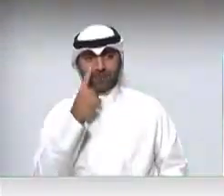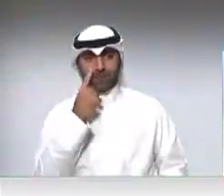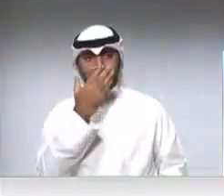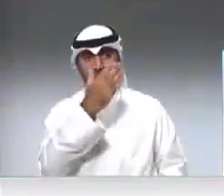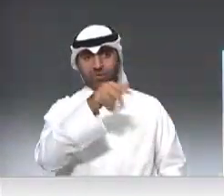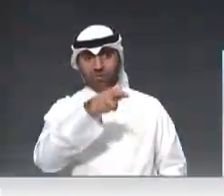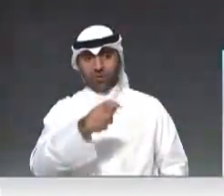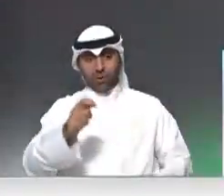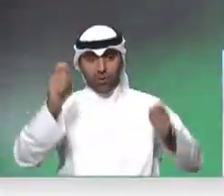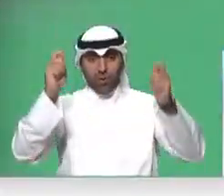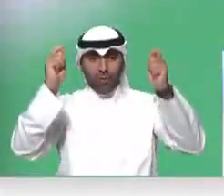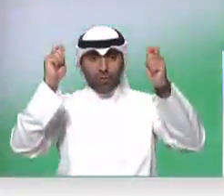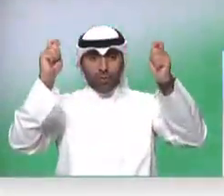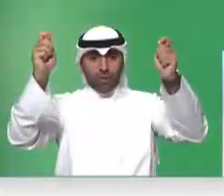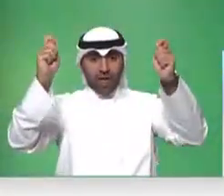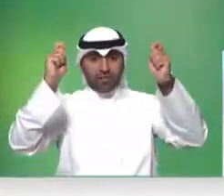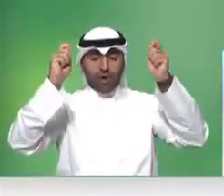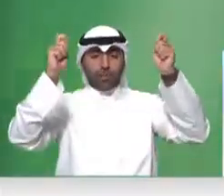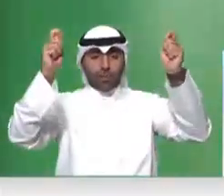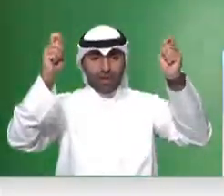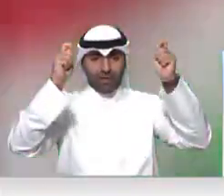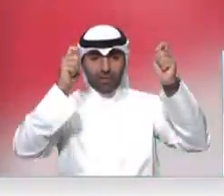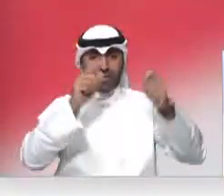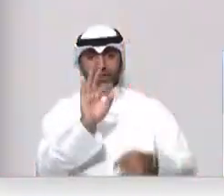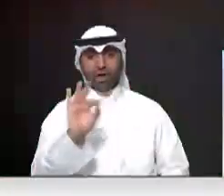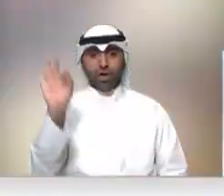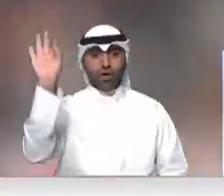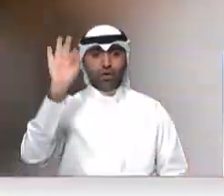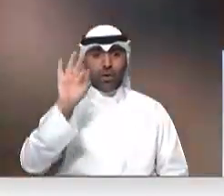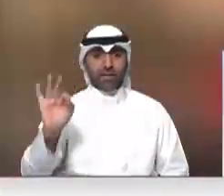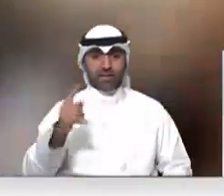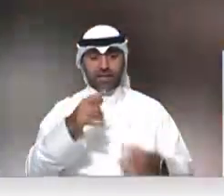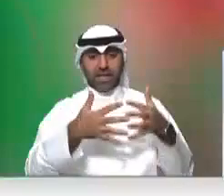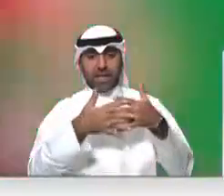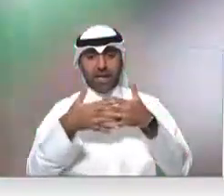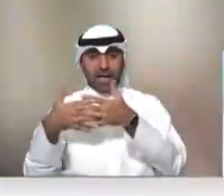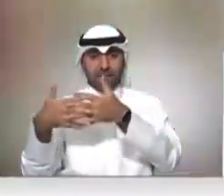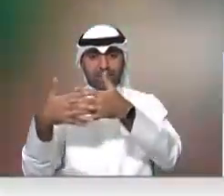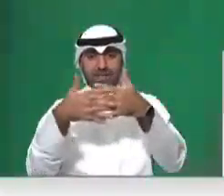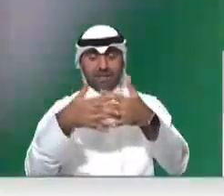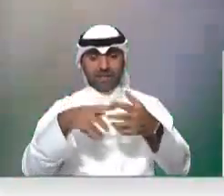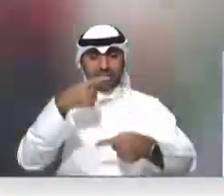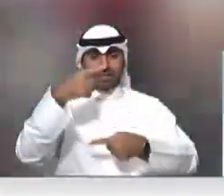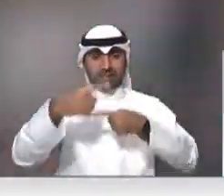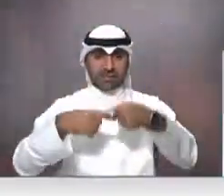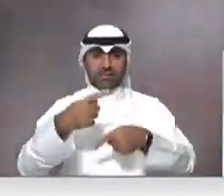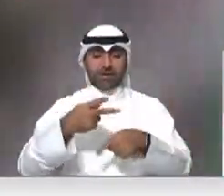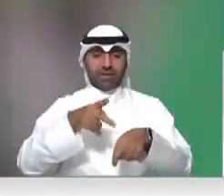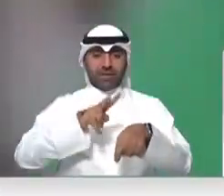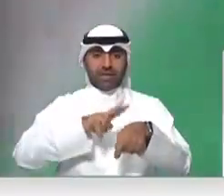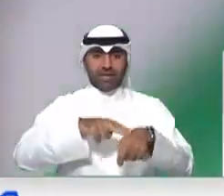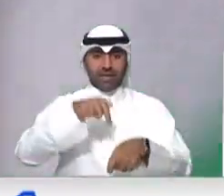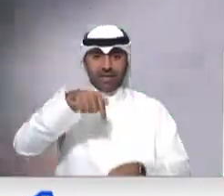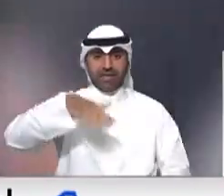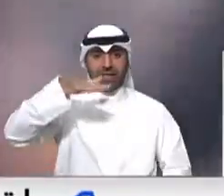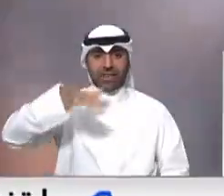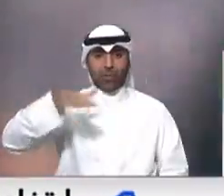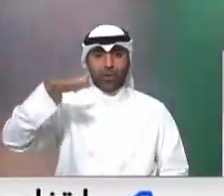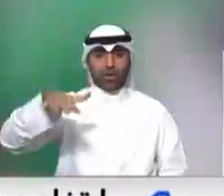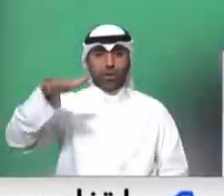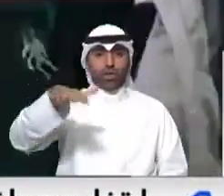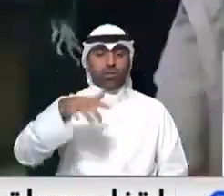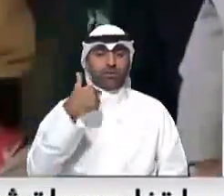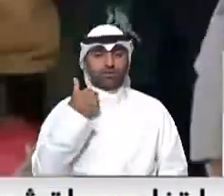مظاهرات للتضامن مع الشعب الفلسطيني، وهاجم المحتجون إسرائيل بسبب سوء تعاملها مع الشعب الفلسطيني على مدار العقود